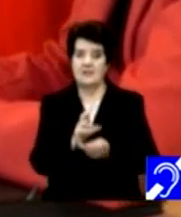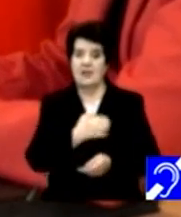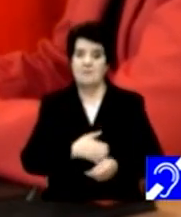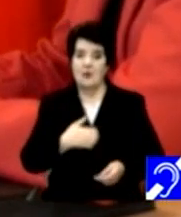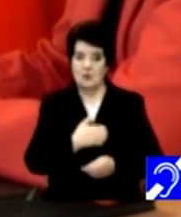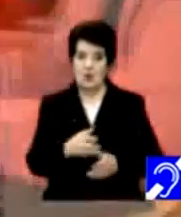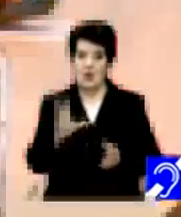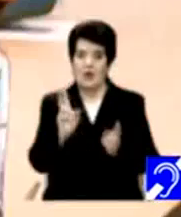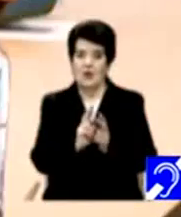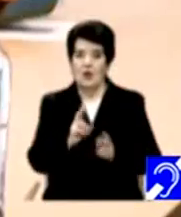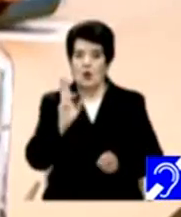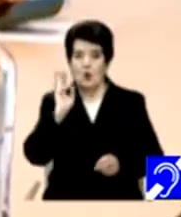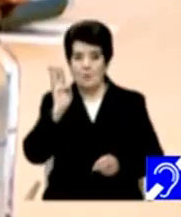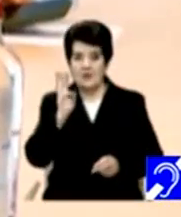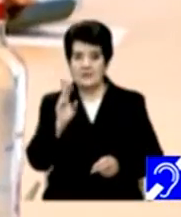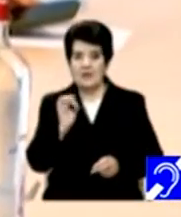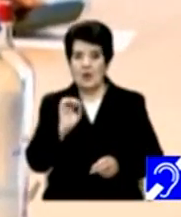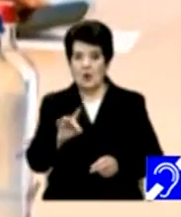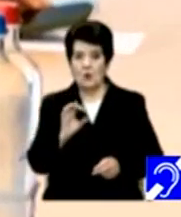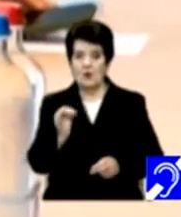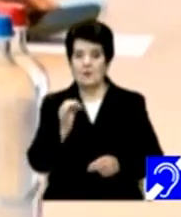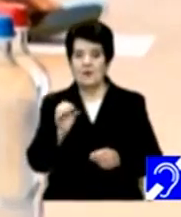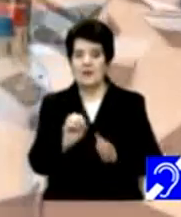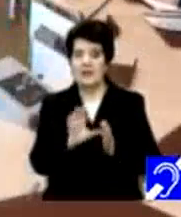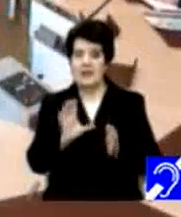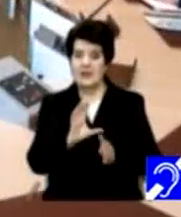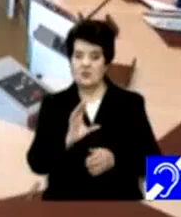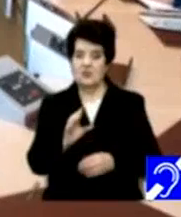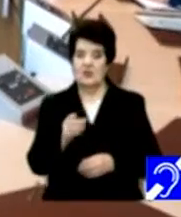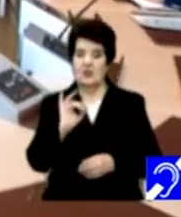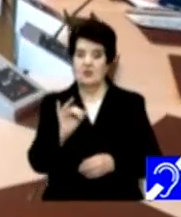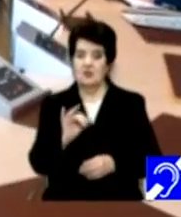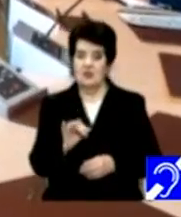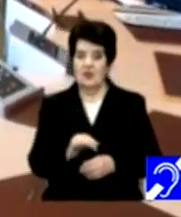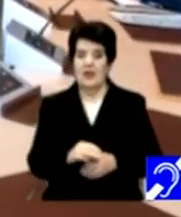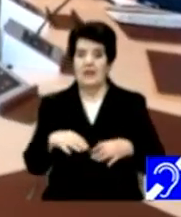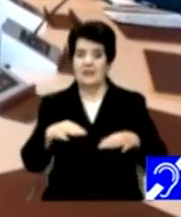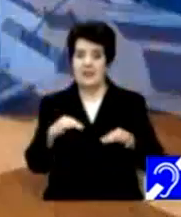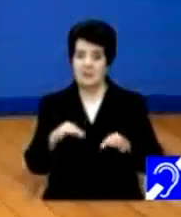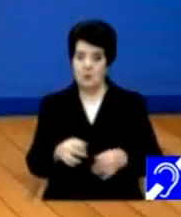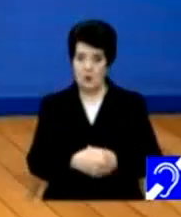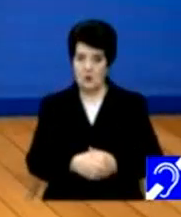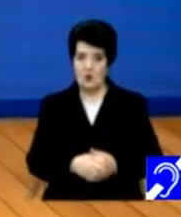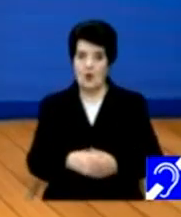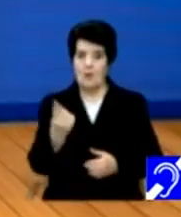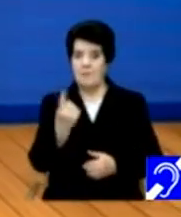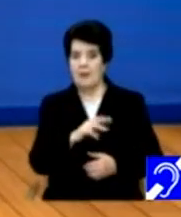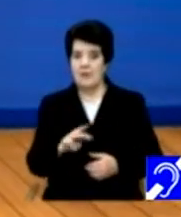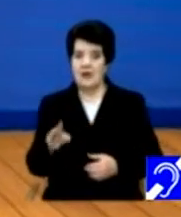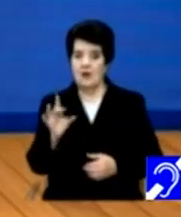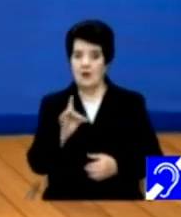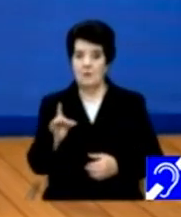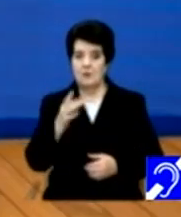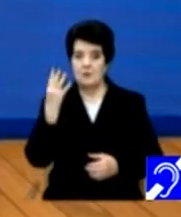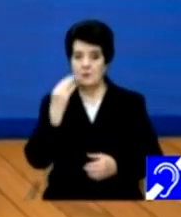importante, inclusiv cu Comisarul European pentru Energie, Kadri Simson, și cu cel pentru transporturi, Adina Vălean. Premierul Republicii Moldova